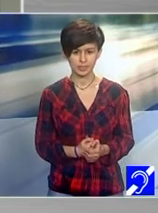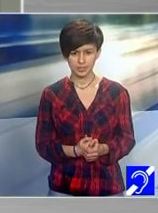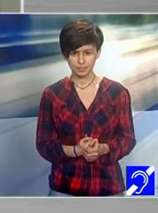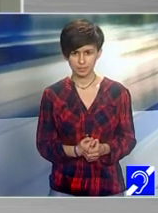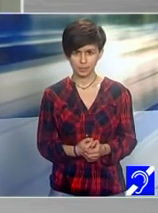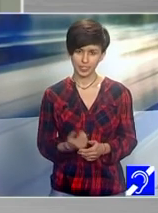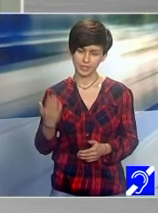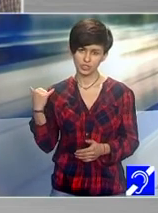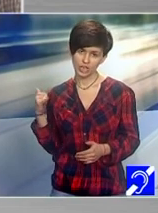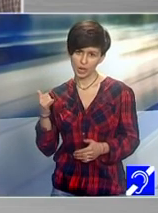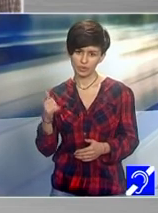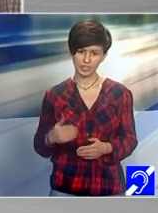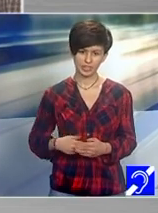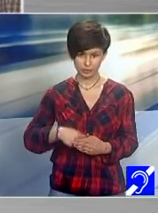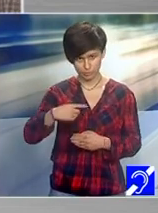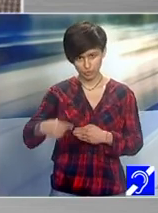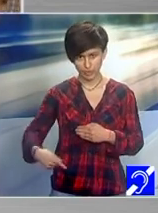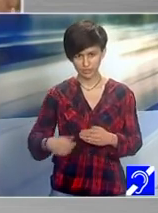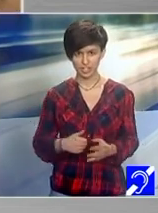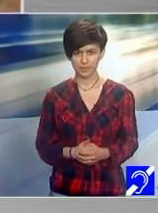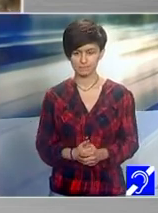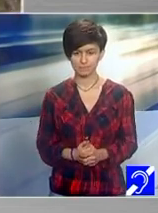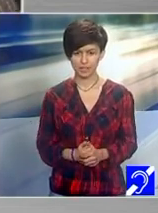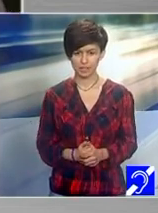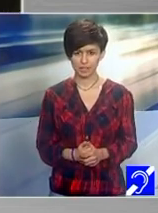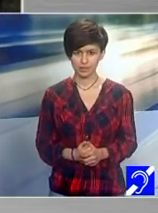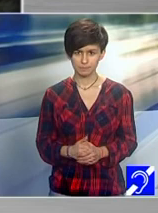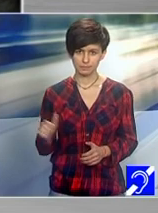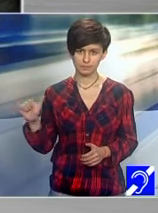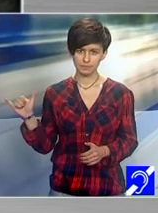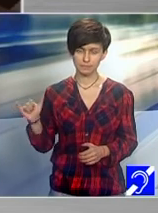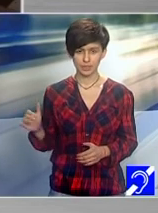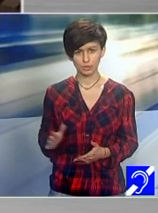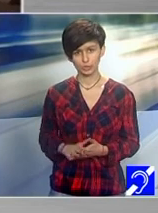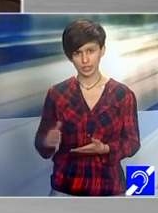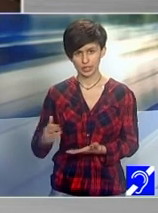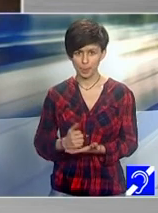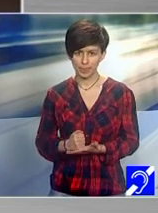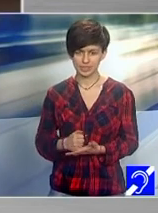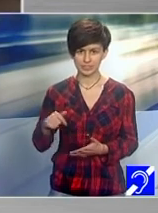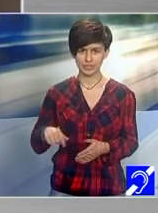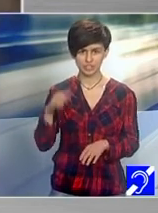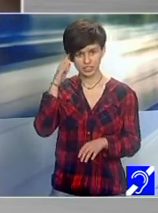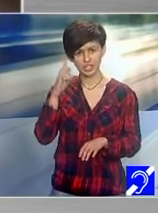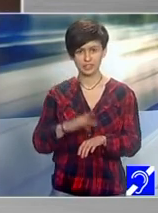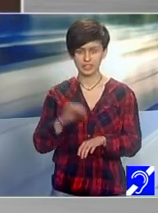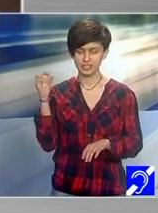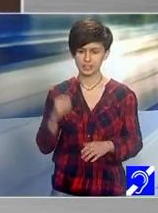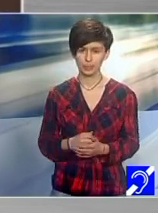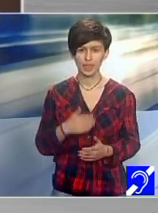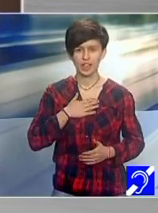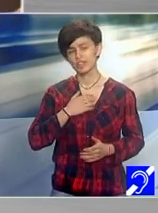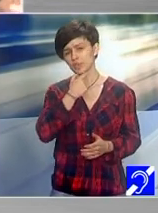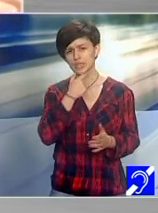venit ulterior în salon. Cui aparțin aceste invenții? Avem anul acesta